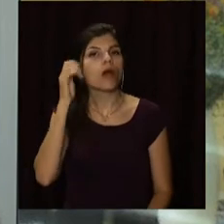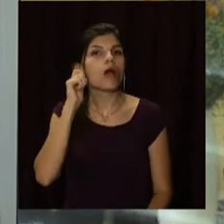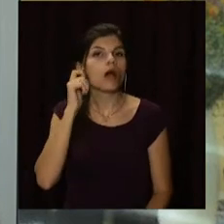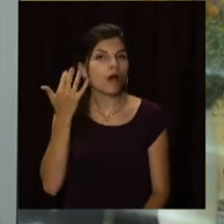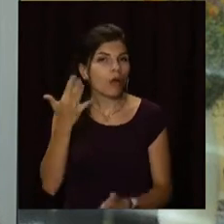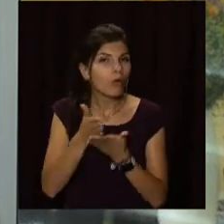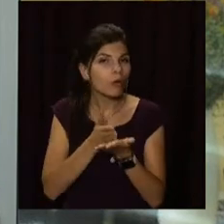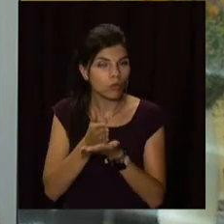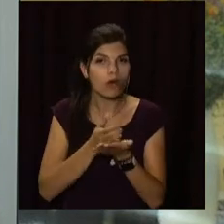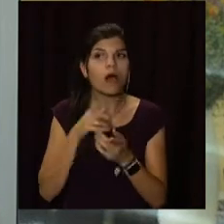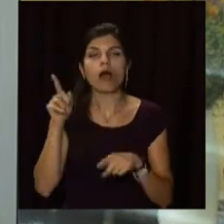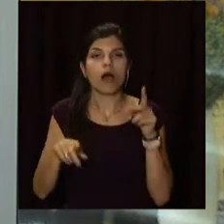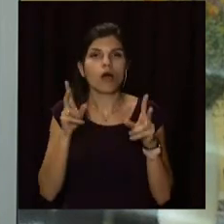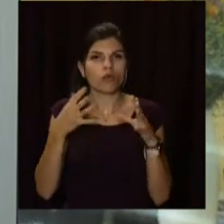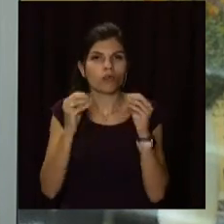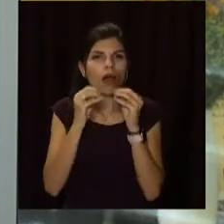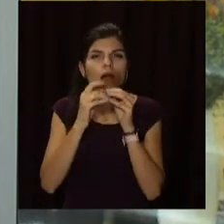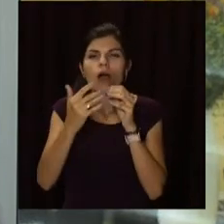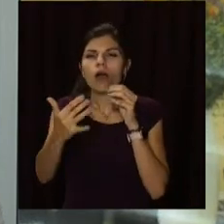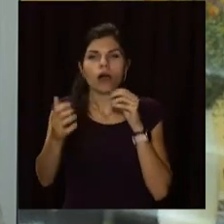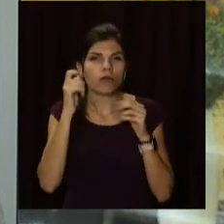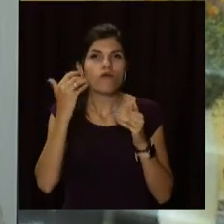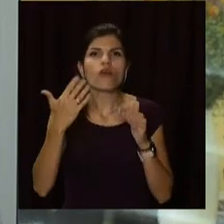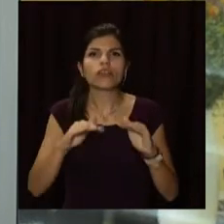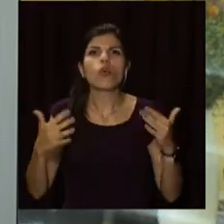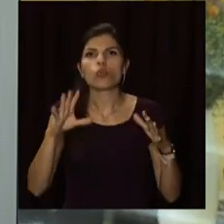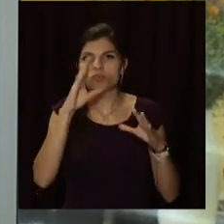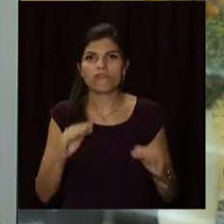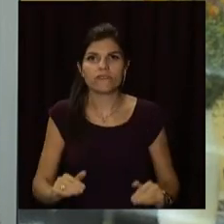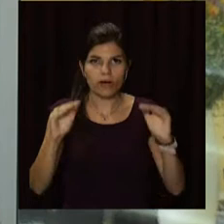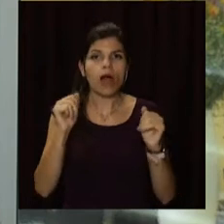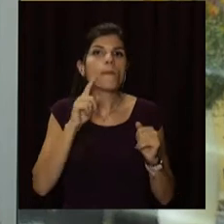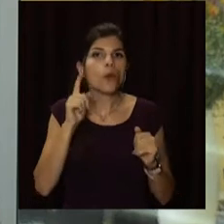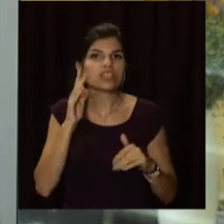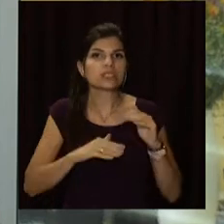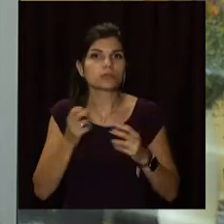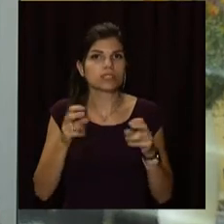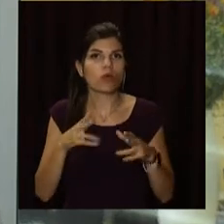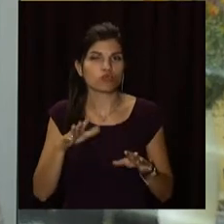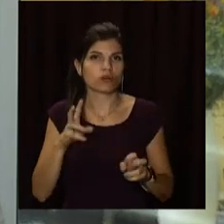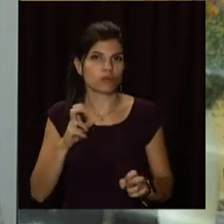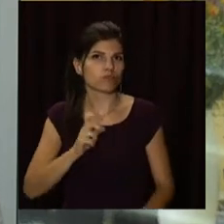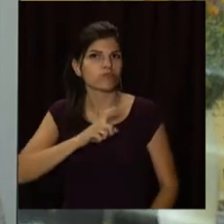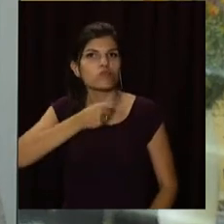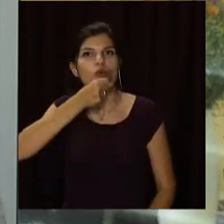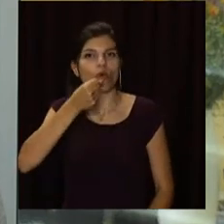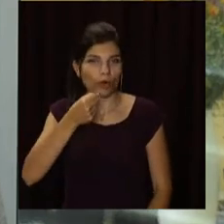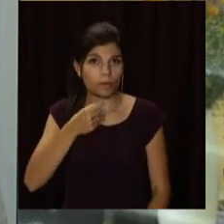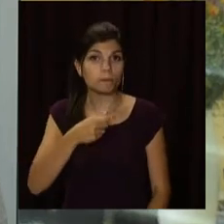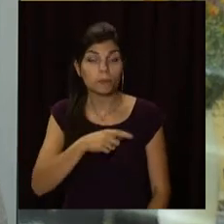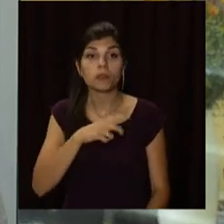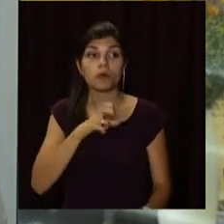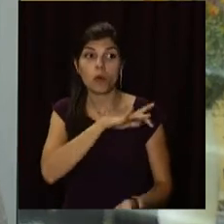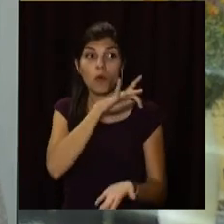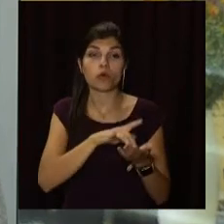роками, а деякі – десятиліттями. Уже їхні діти встигли вирости, а молоді спеціалісти подорослішали. Подаровані містом